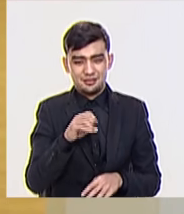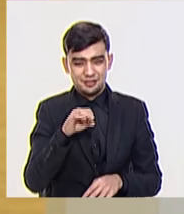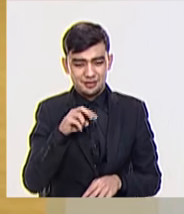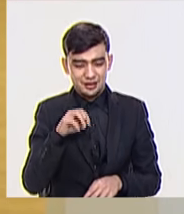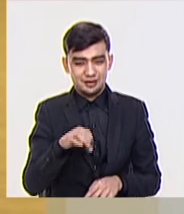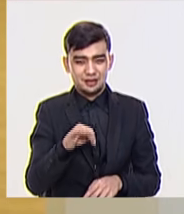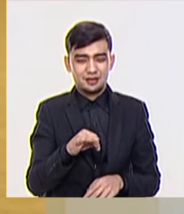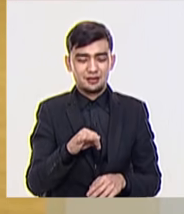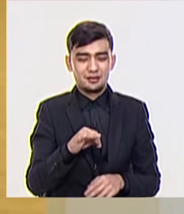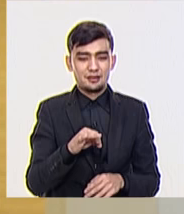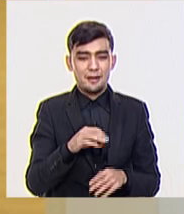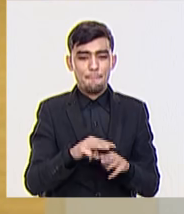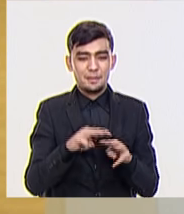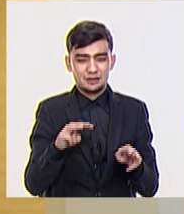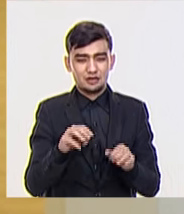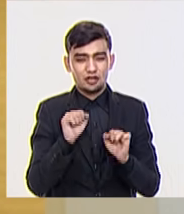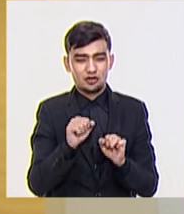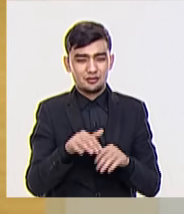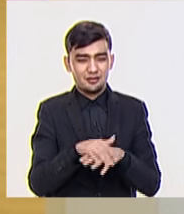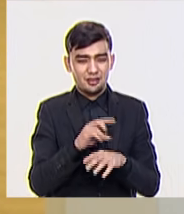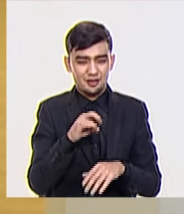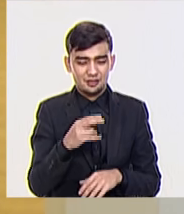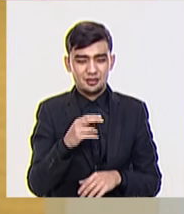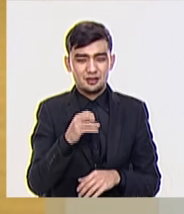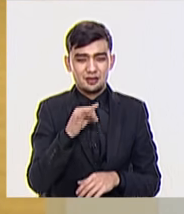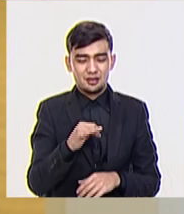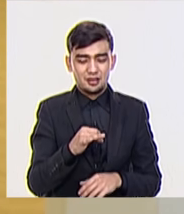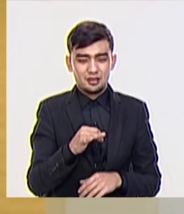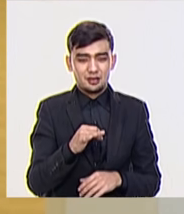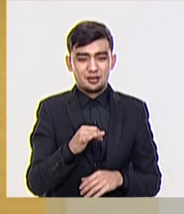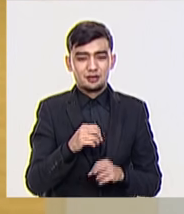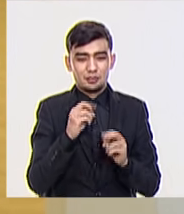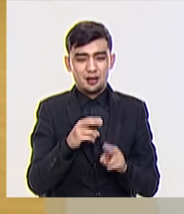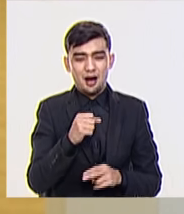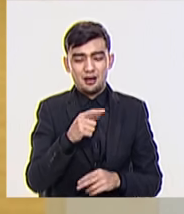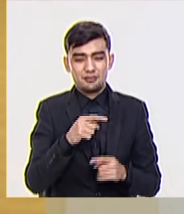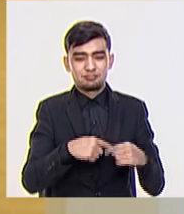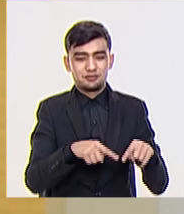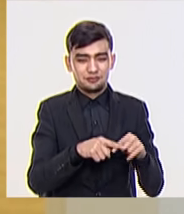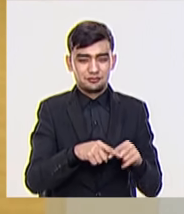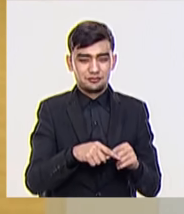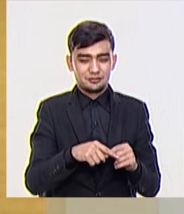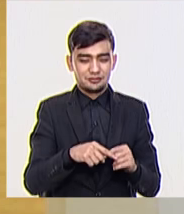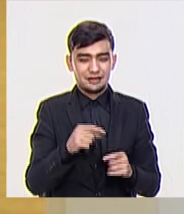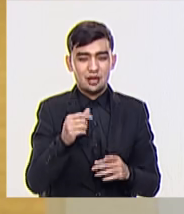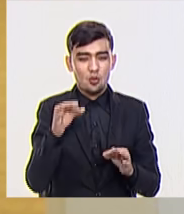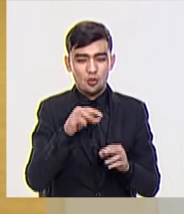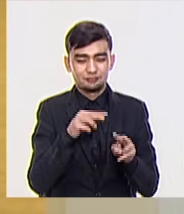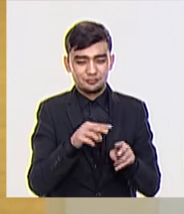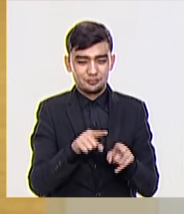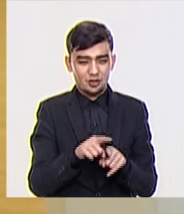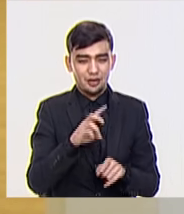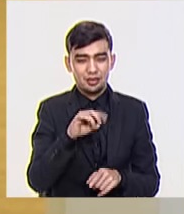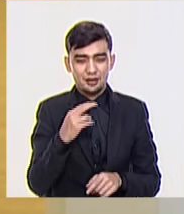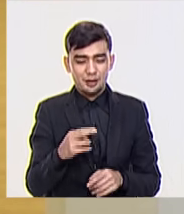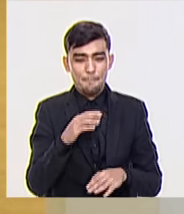және әлеуметтік қорғау министрлігі және қаржылық реттеу агенттігі. Қазіргі таңда бұл ережелер ұлттық банкте